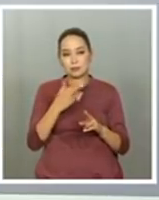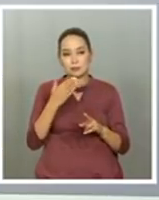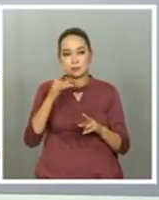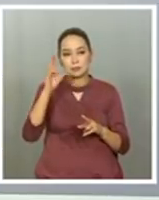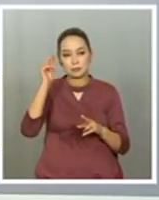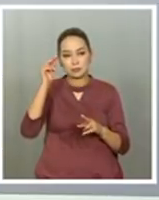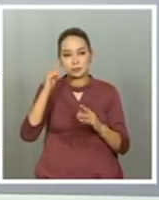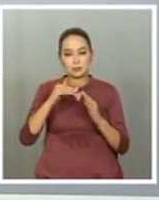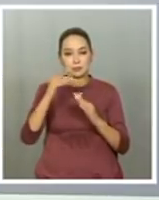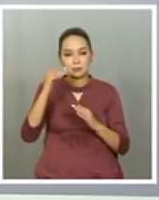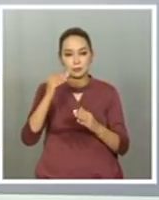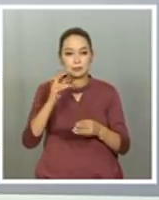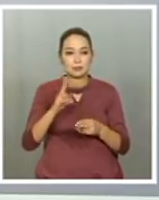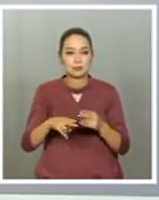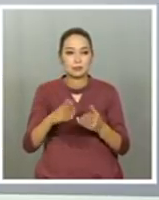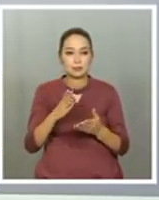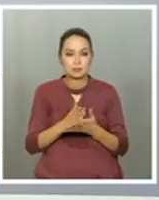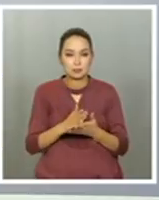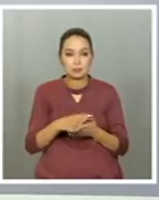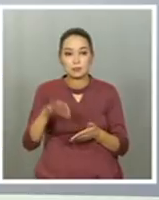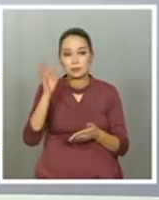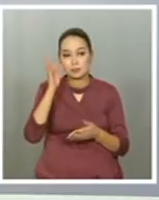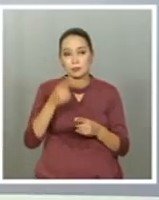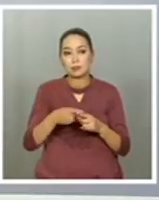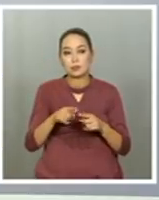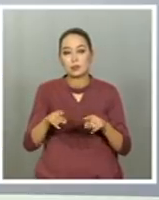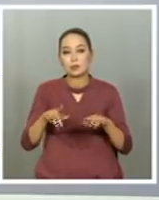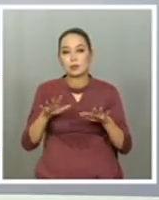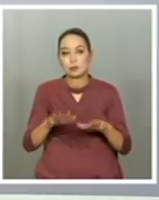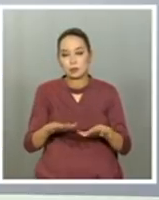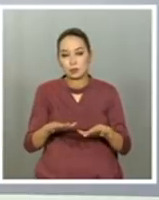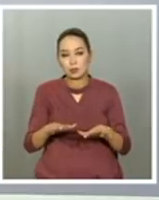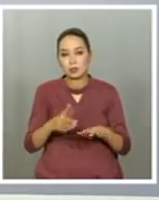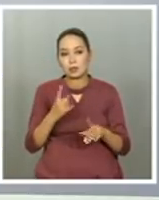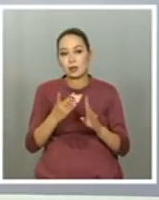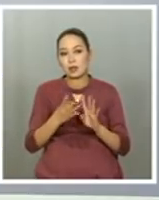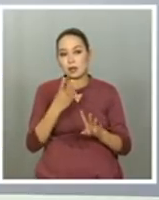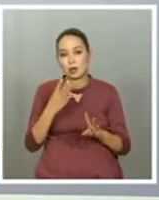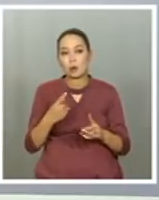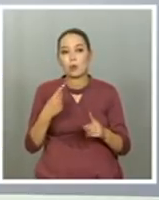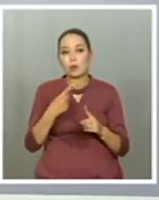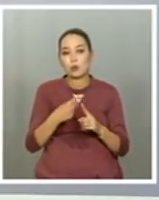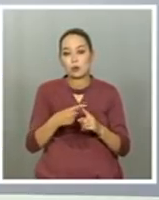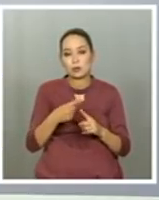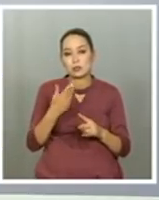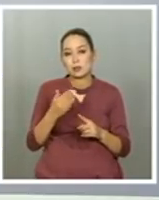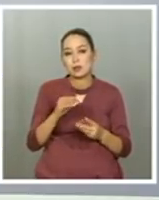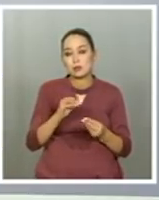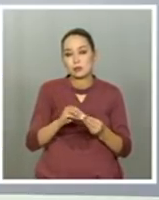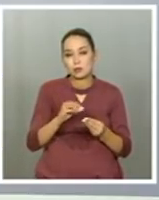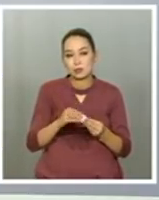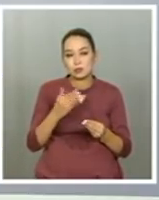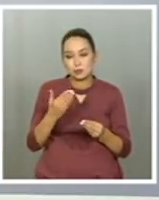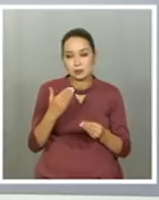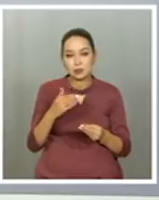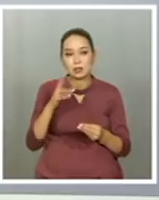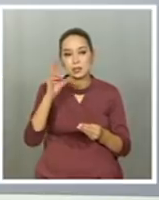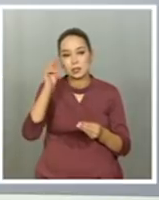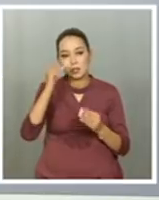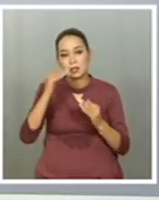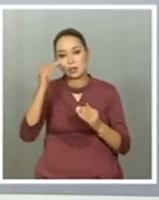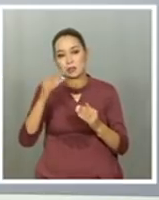оңай анықтаймыз. Естеріңде болсын, бұл жерде алдымен қосылыстағы тұрақты тотығы дәрежесін көрсететін